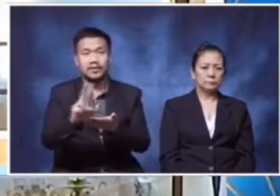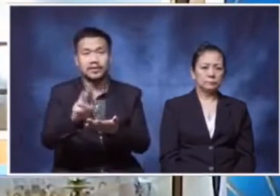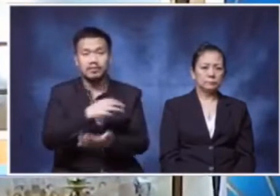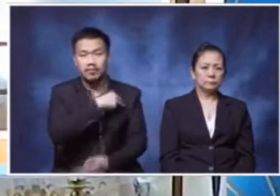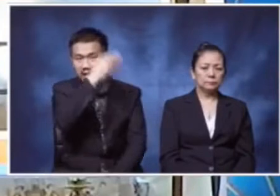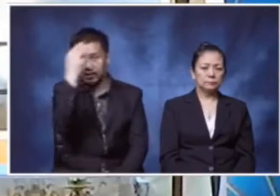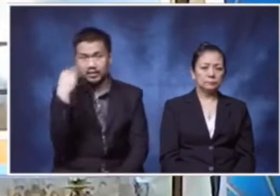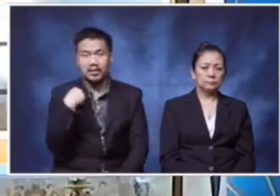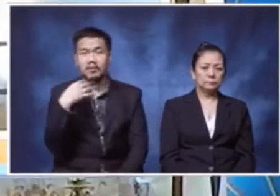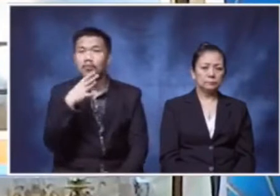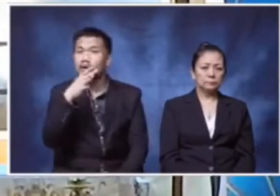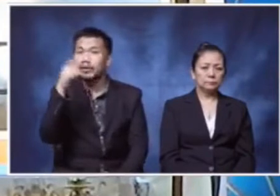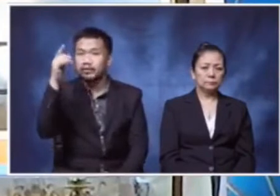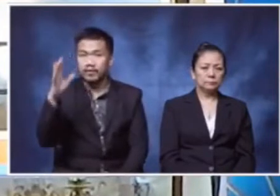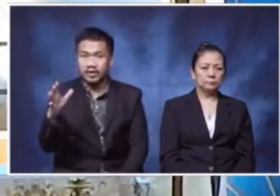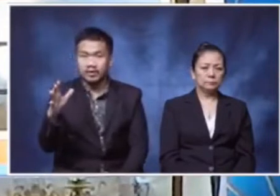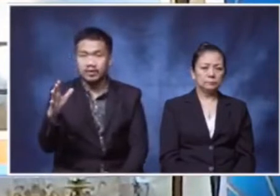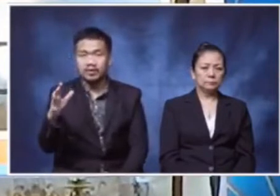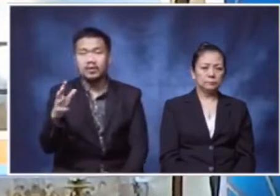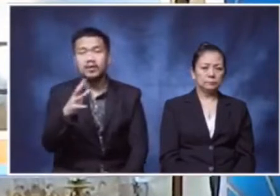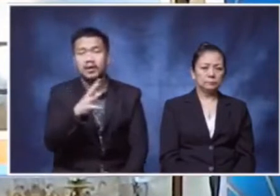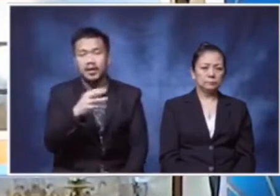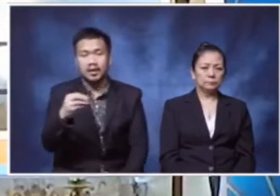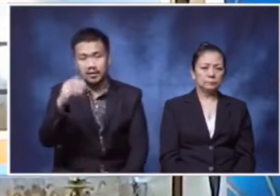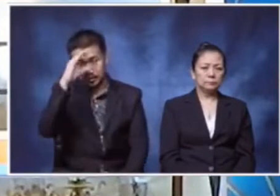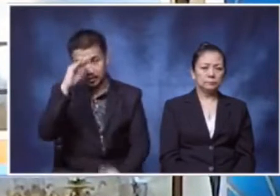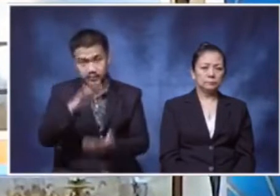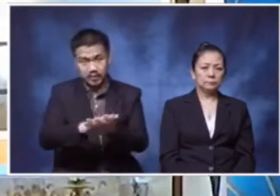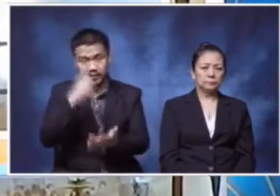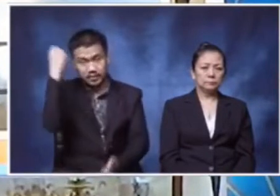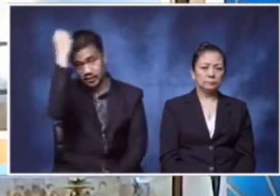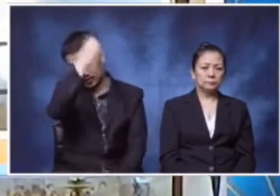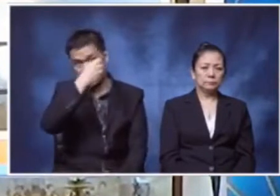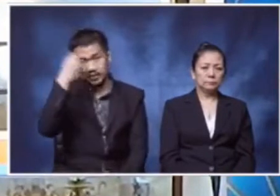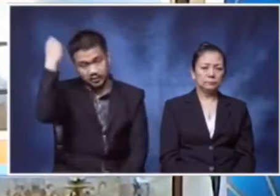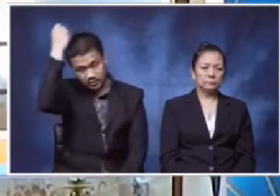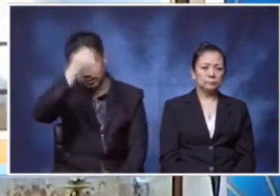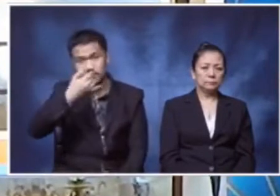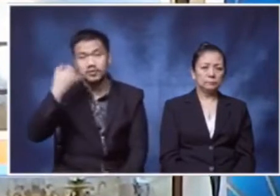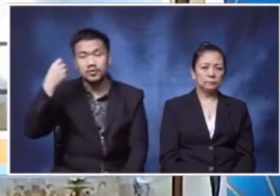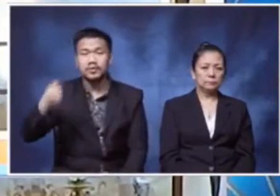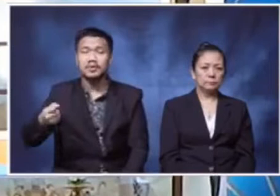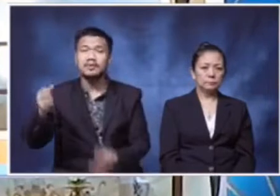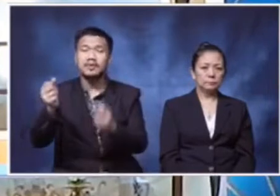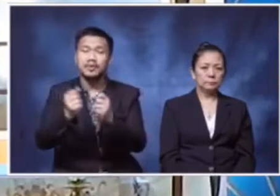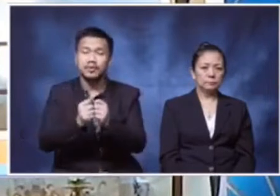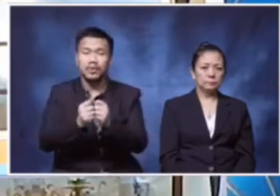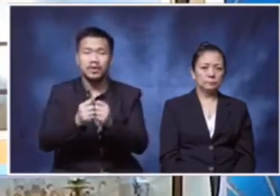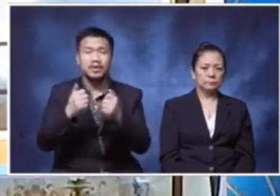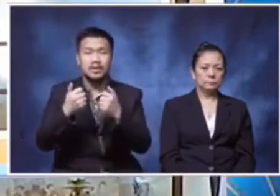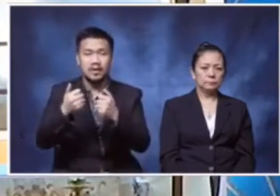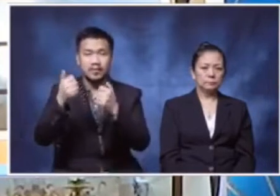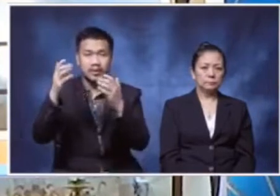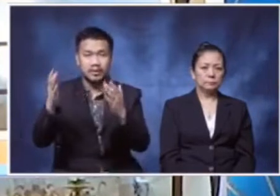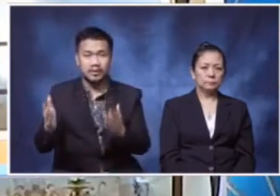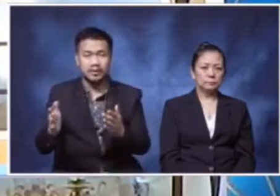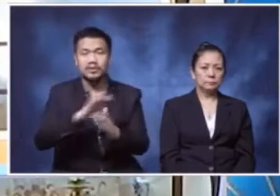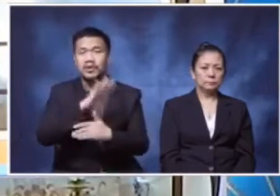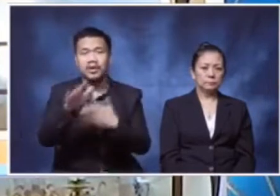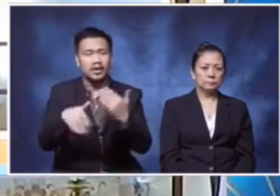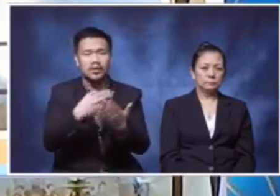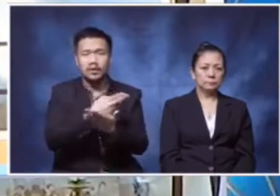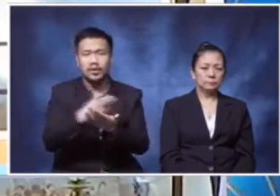Birhen Maria na ina ng Diyos at ng kanyang kabiyak ng pusong si San Jose, kaysa ng mga apostol at ng